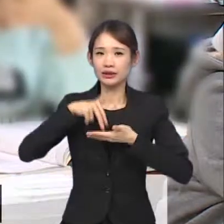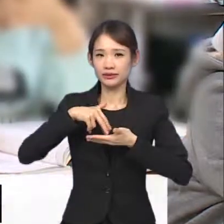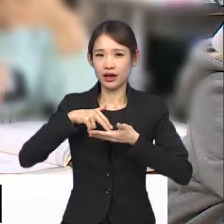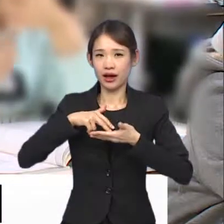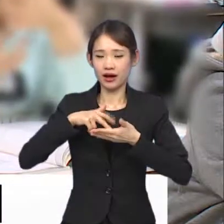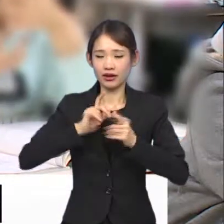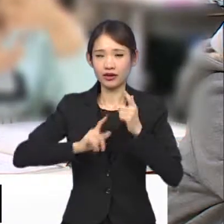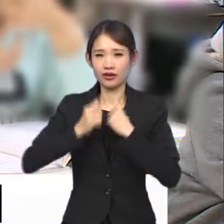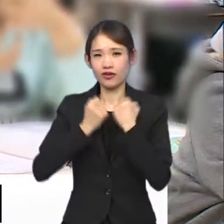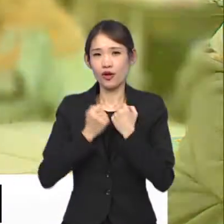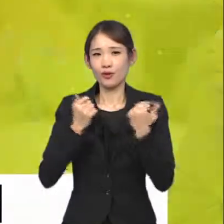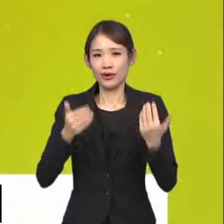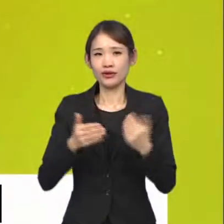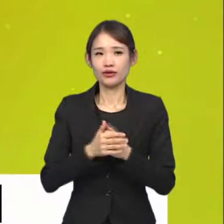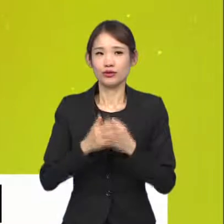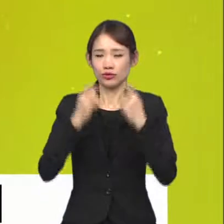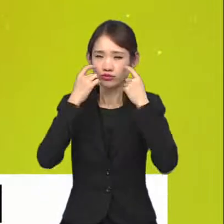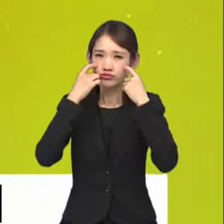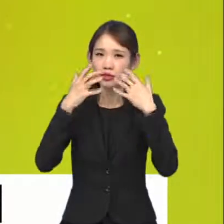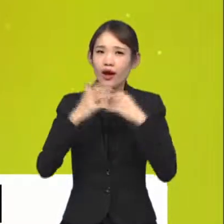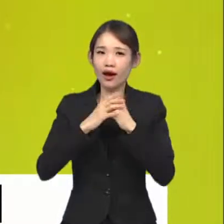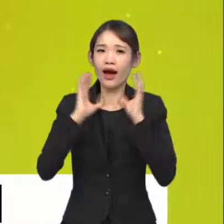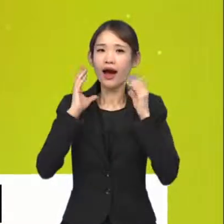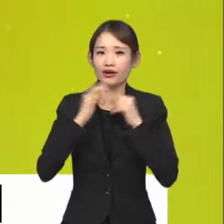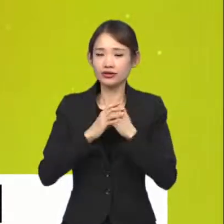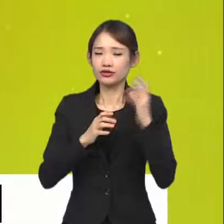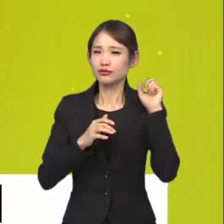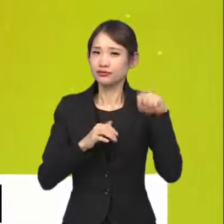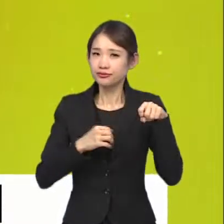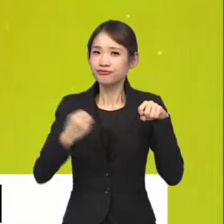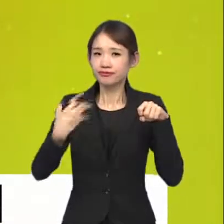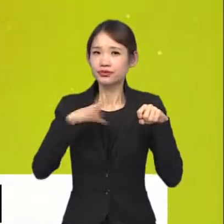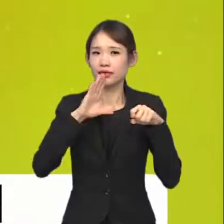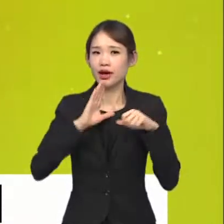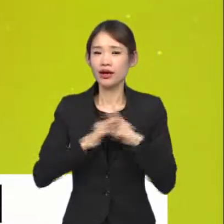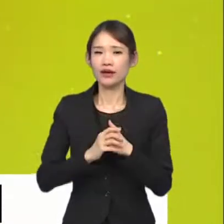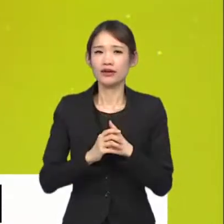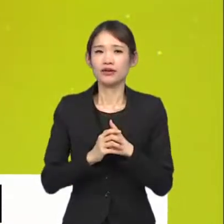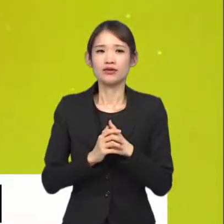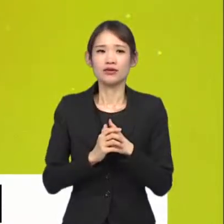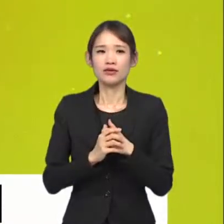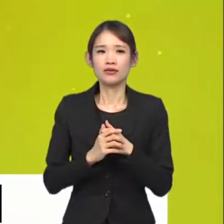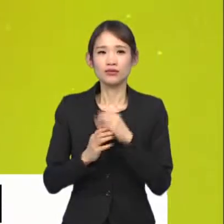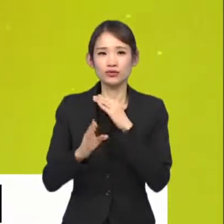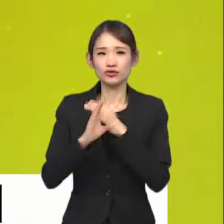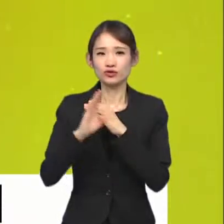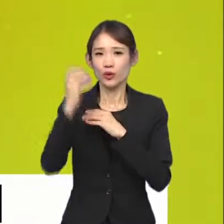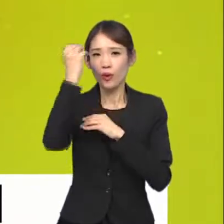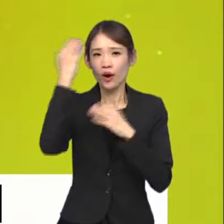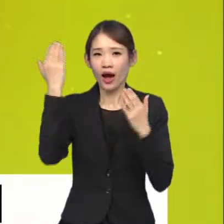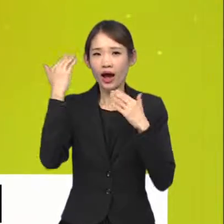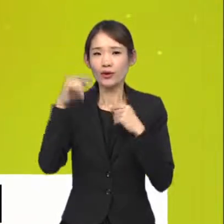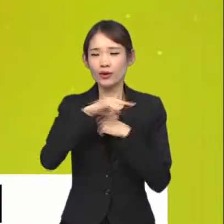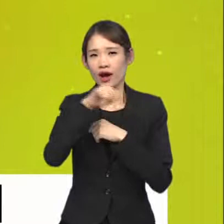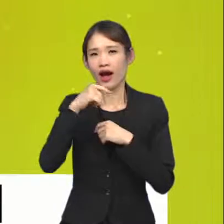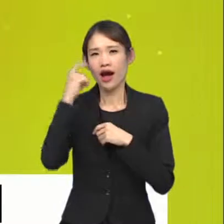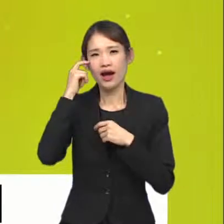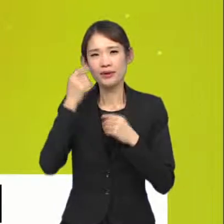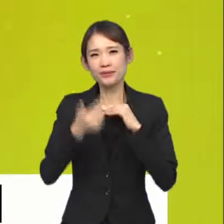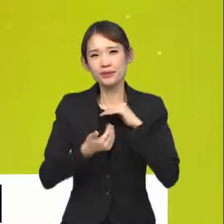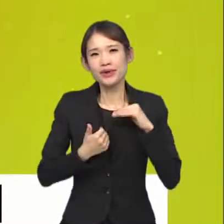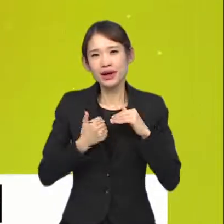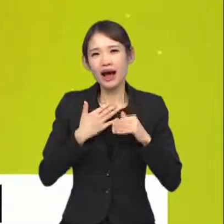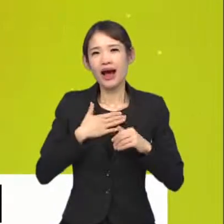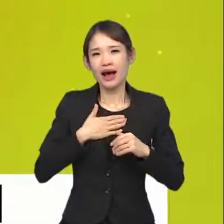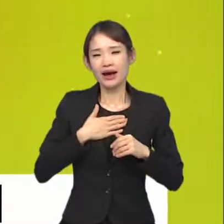좋을것 같구요 a 분명히 아이들도 수긍 잘합니다 고 하면 들은 다 스스로 알고 있어요 자기가 미루는